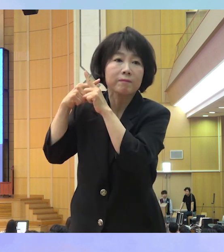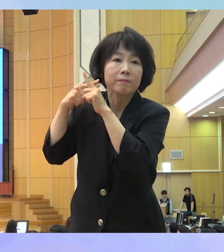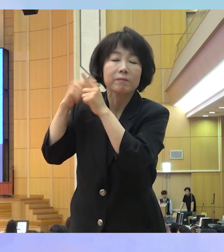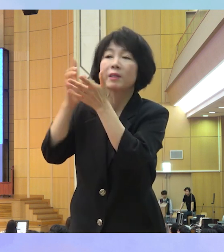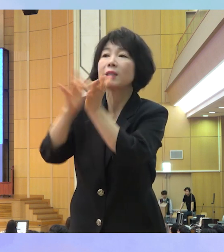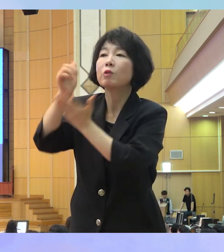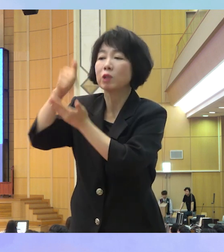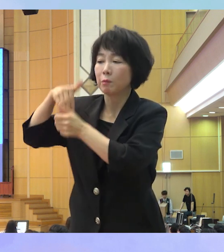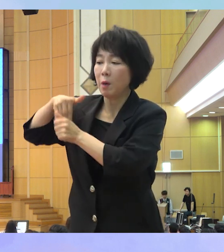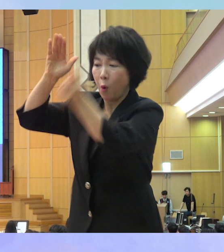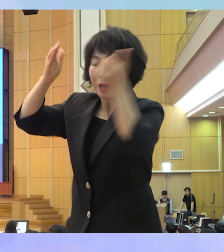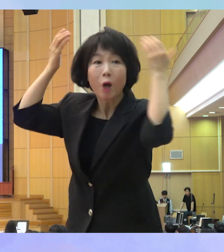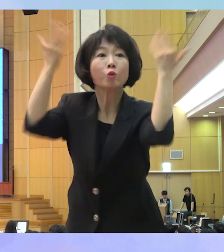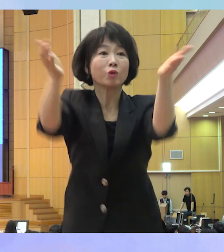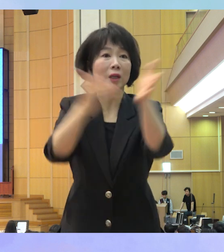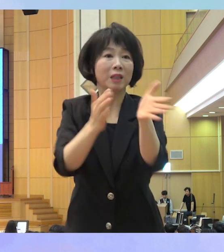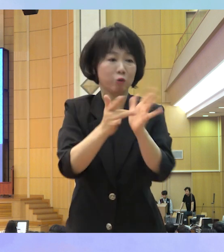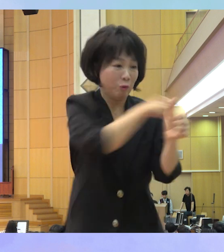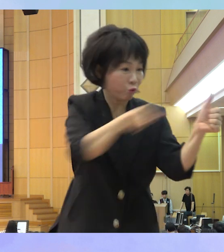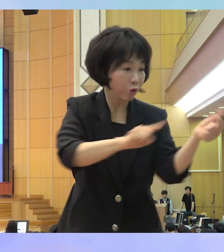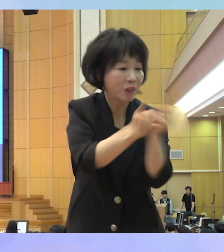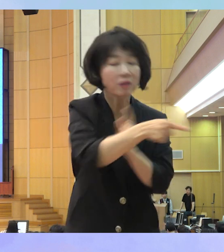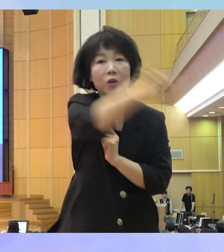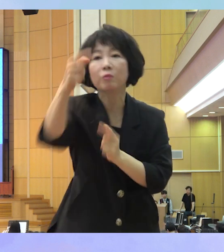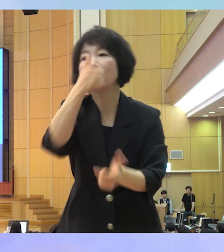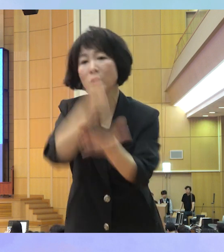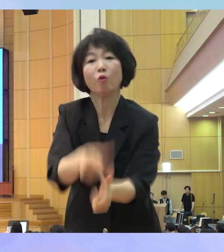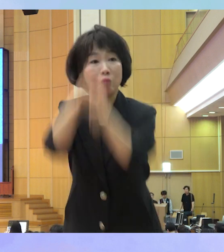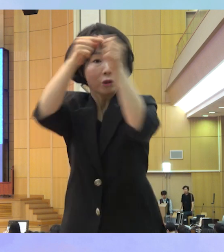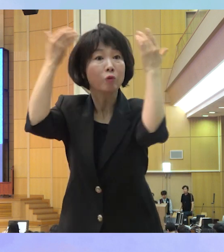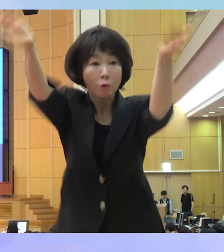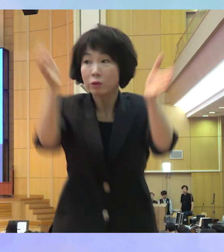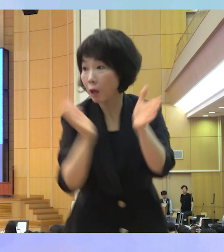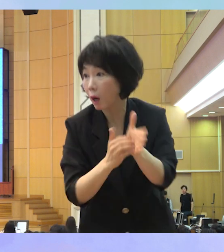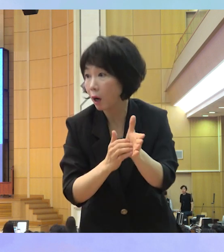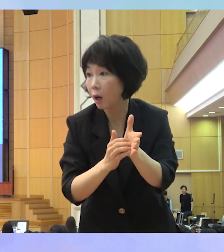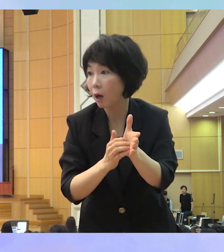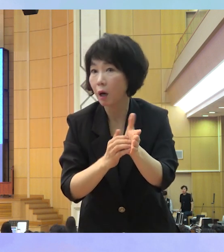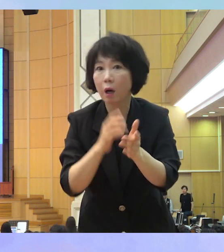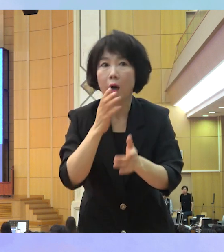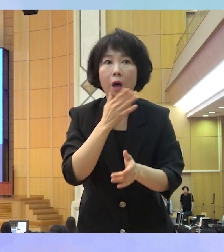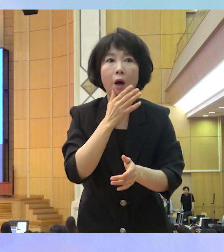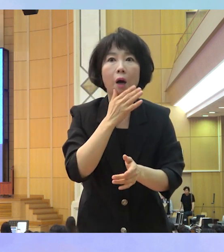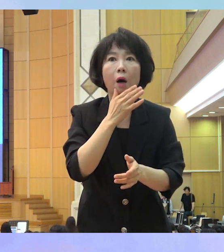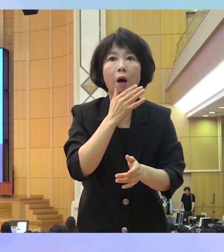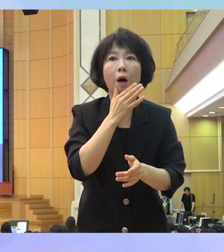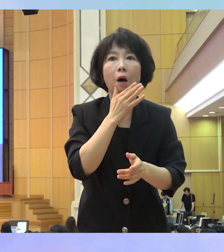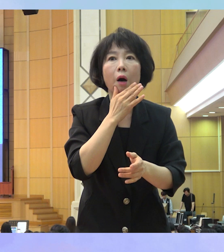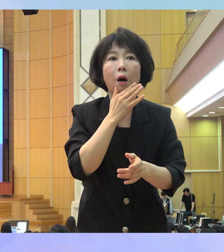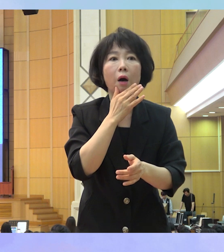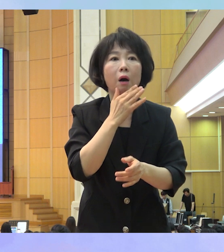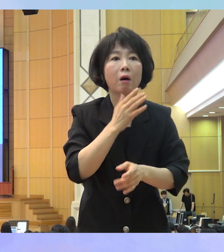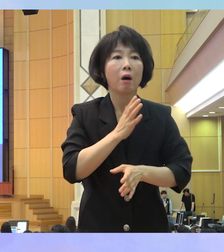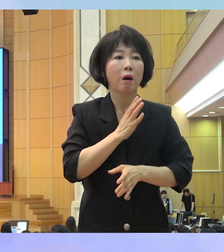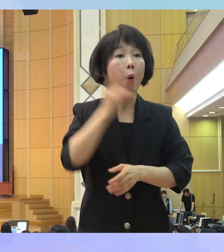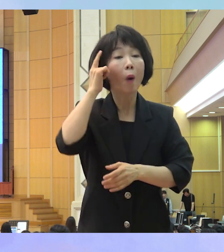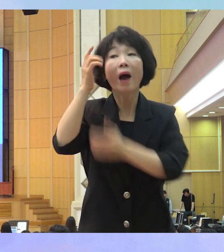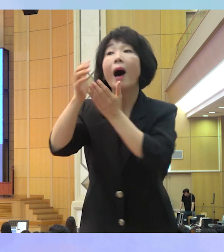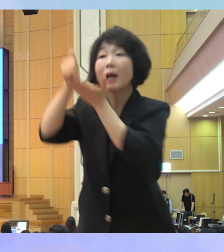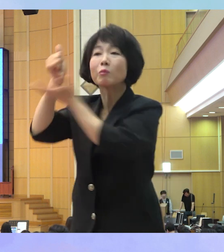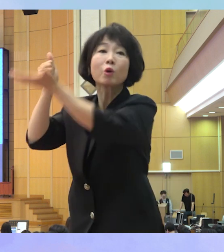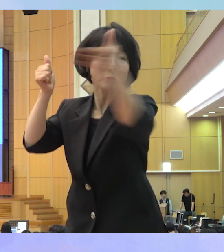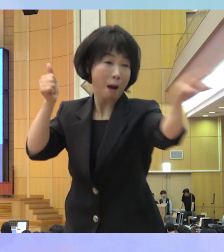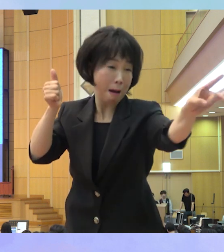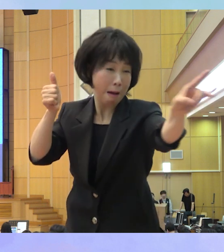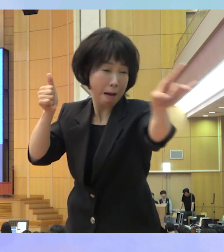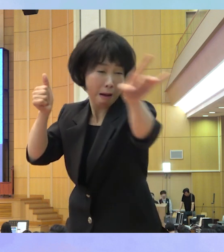독생자 예수 그리스도를 이 땅에 보내버리잖아요. 우리를 살리려고. 왜요? 하나님이 세상을